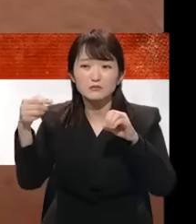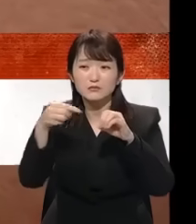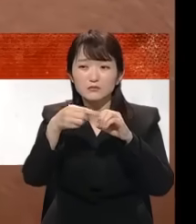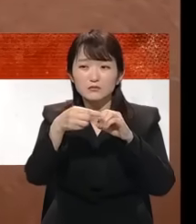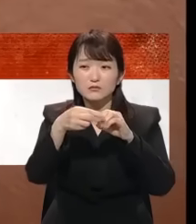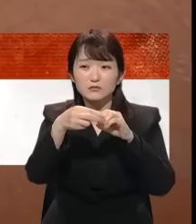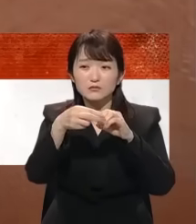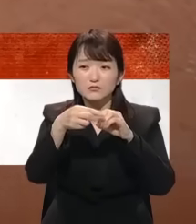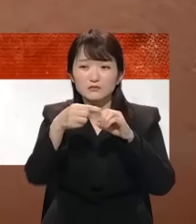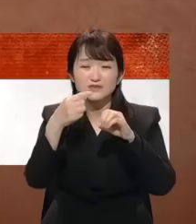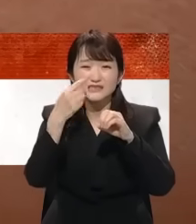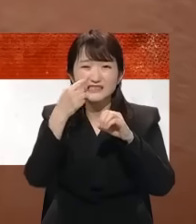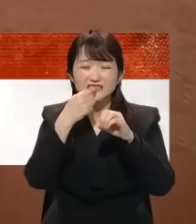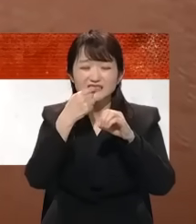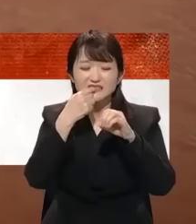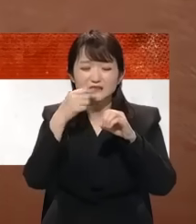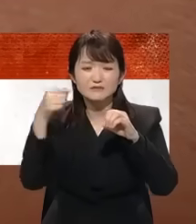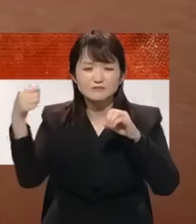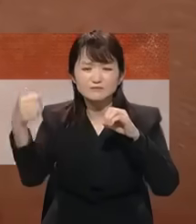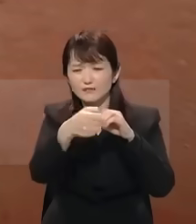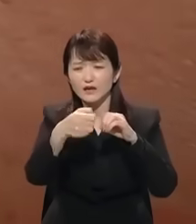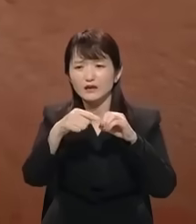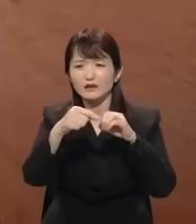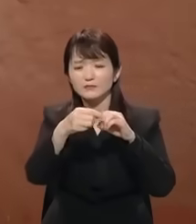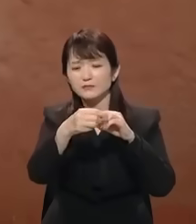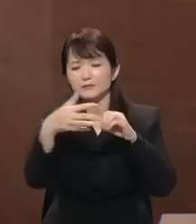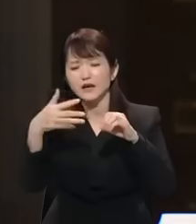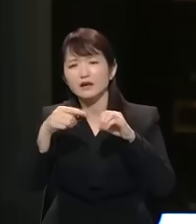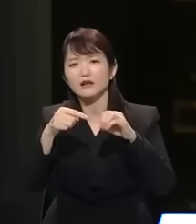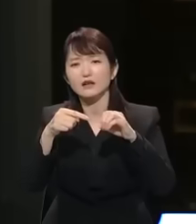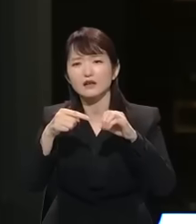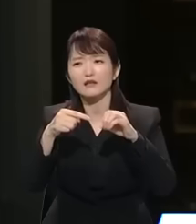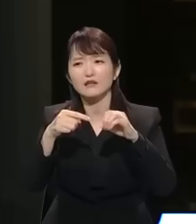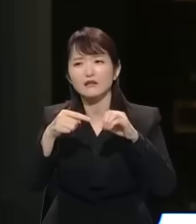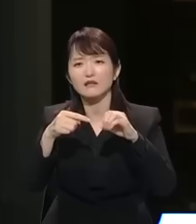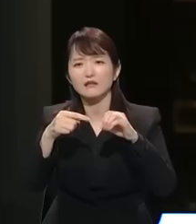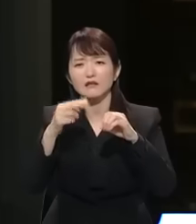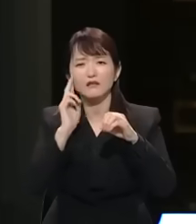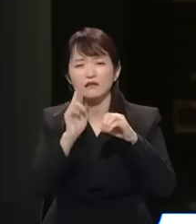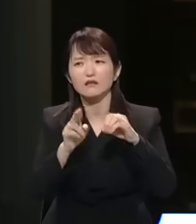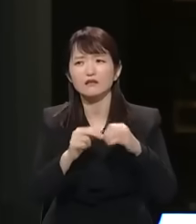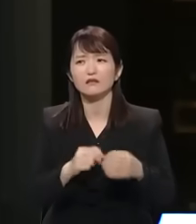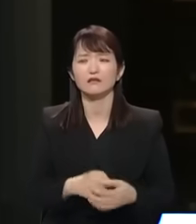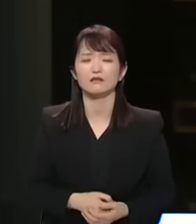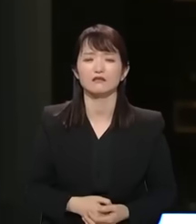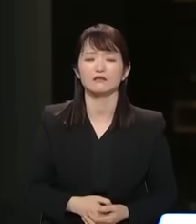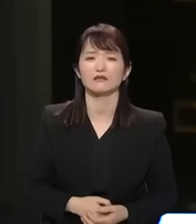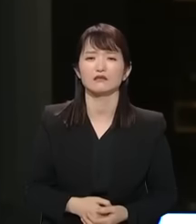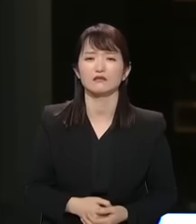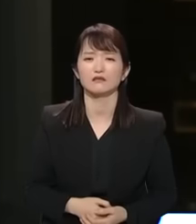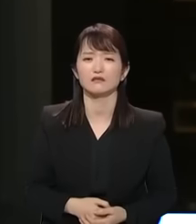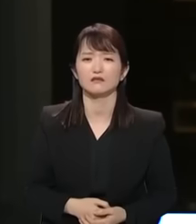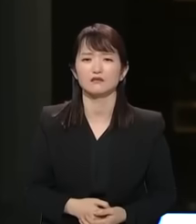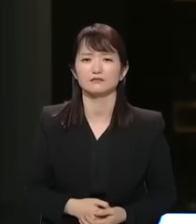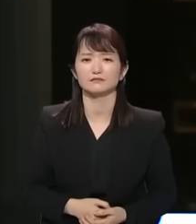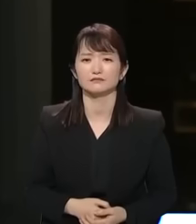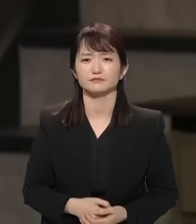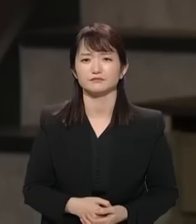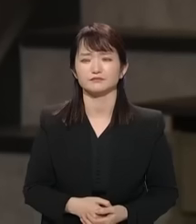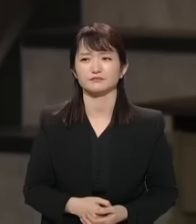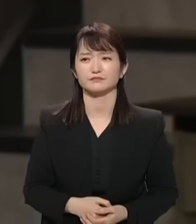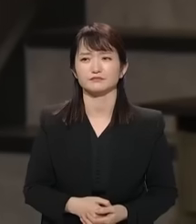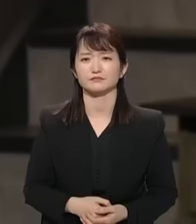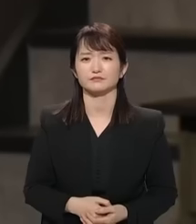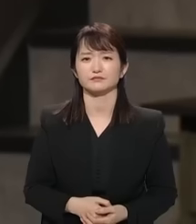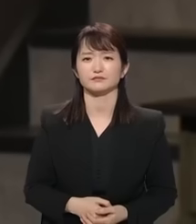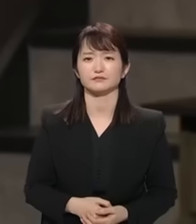자이를 이렇게 가격을 당하니까 와 교수님 이렇게 했다는 거예요 예 그런 거 같습니다